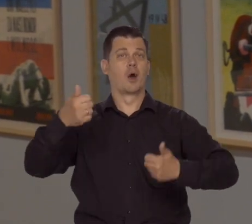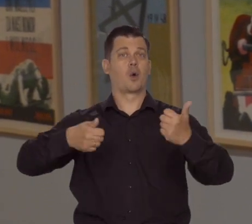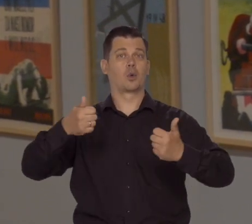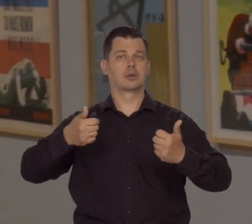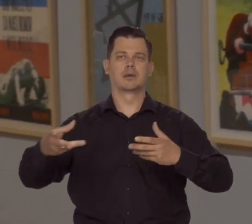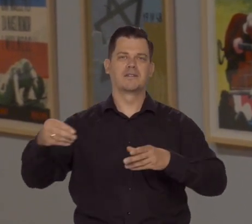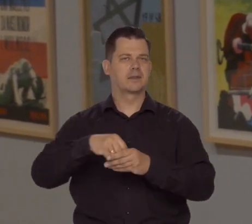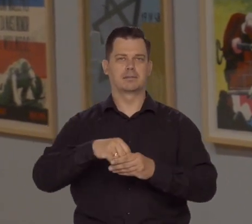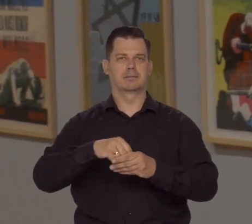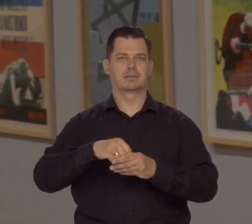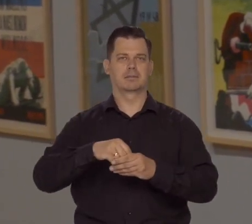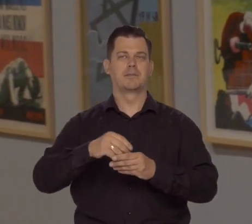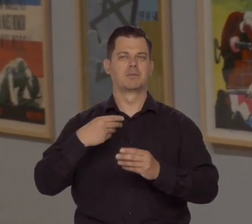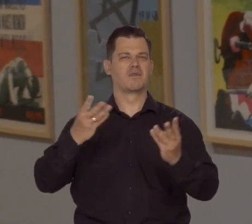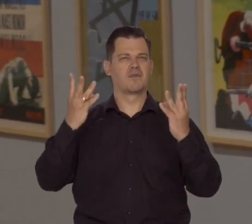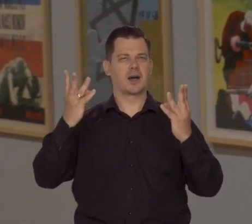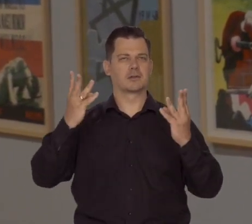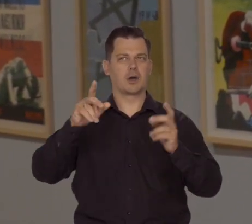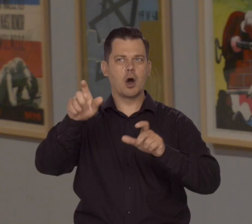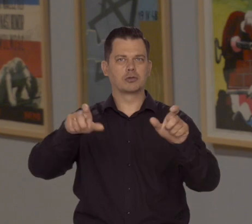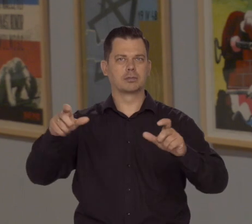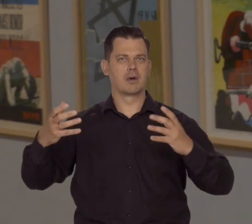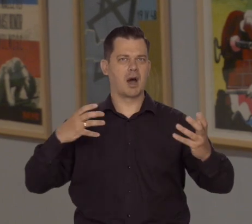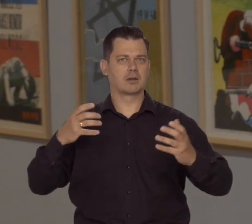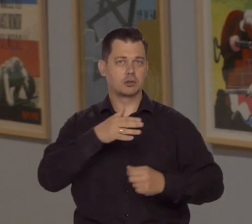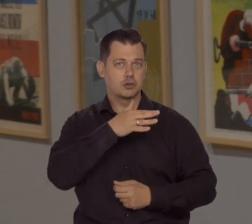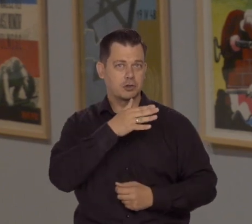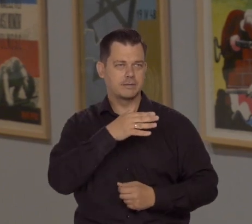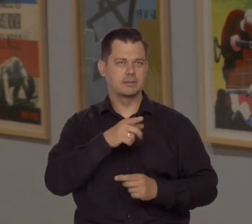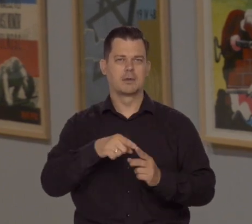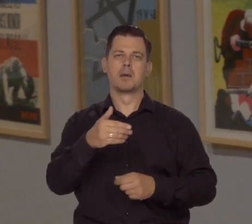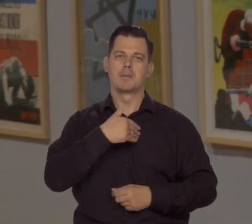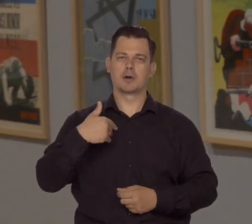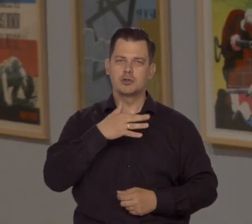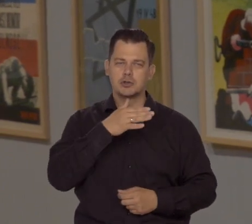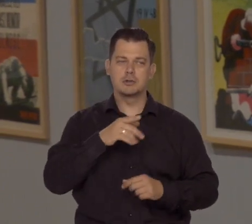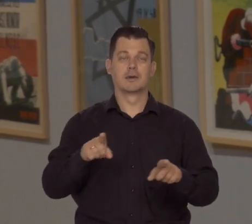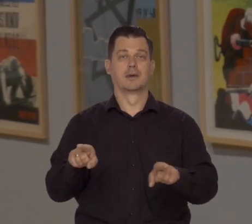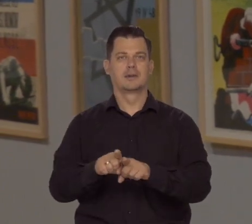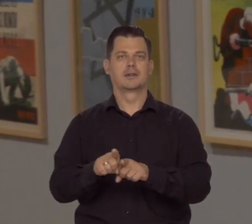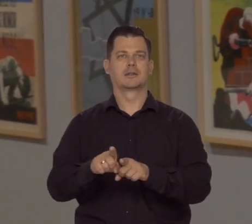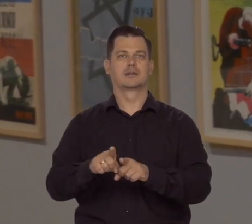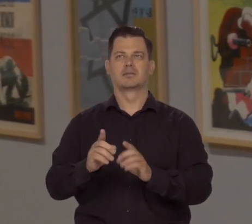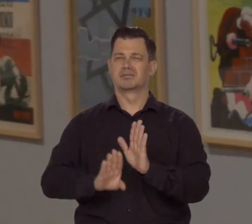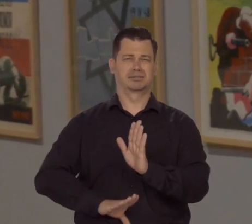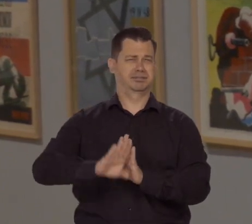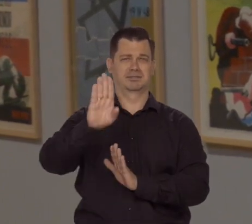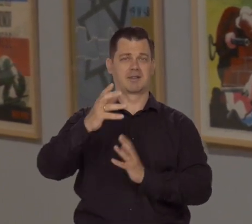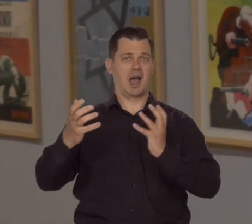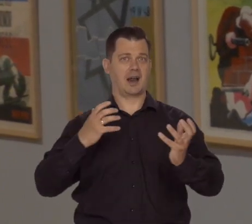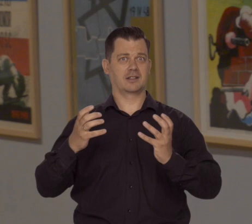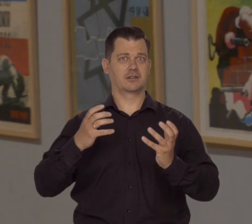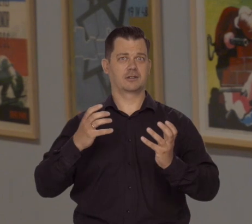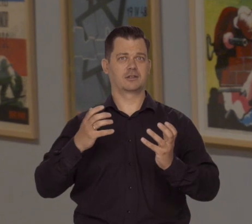w konkursach brali udział zarówno ważni artyści żydowscy albo polsko-żydowscy, jak i